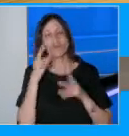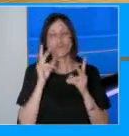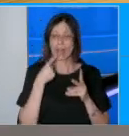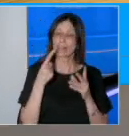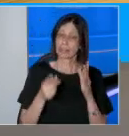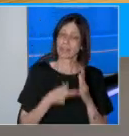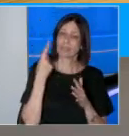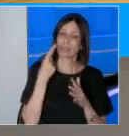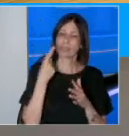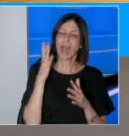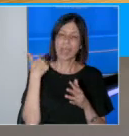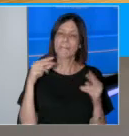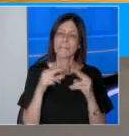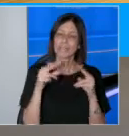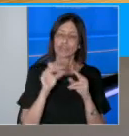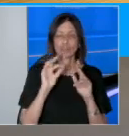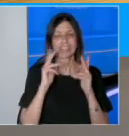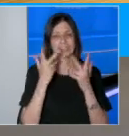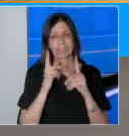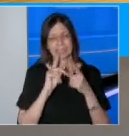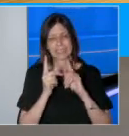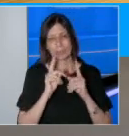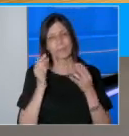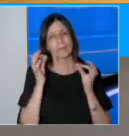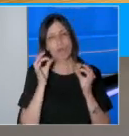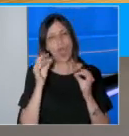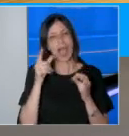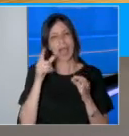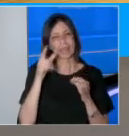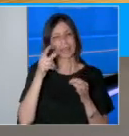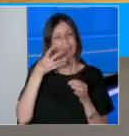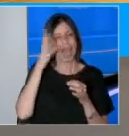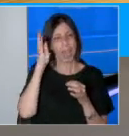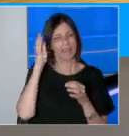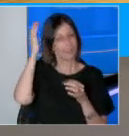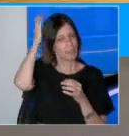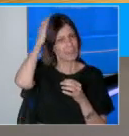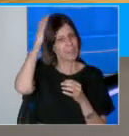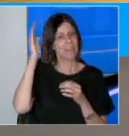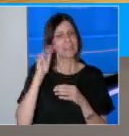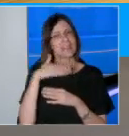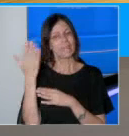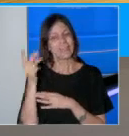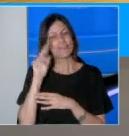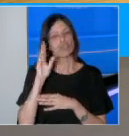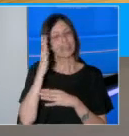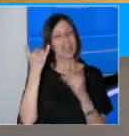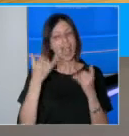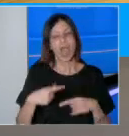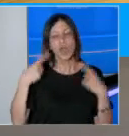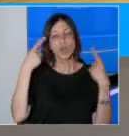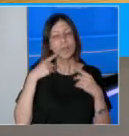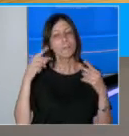גם, זאת אומרת, היו פגישות של צוותי המסע ומתן בעיקר בין יאיר לפיד לבין נפתלי בנט, זאת אומרת, ימינה ויש עתיד, אבל היום אנחנו רואים כבר פגישות לאורך